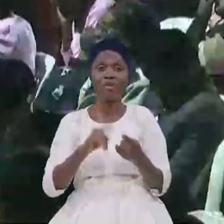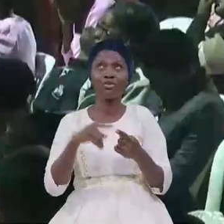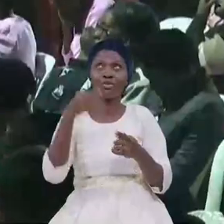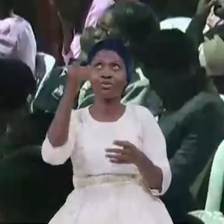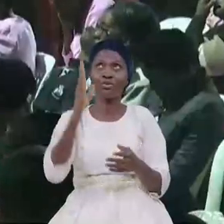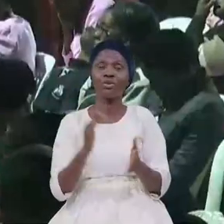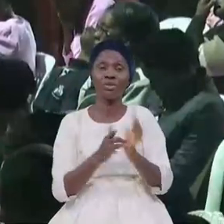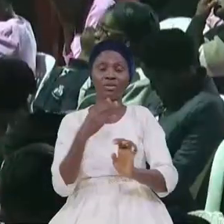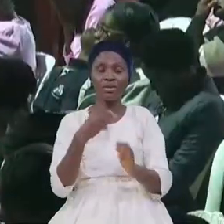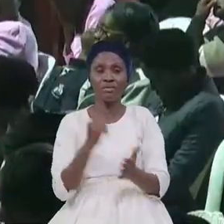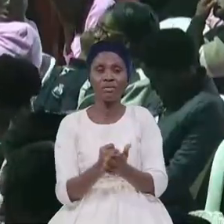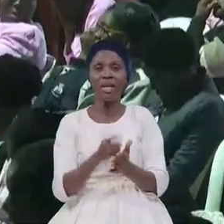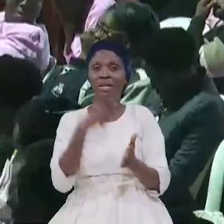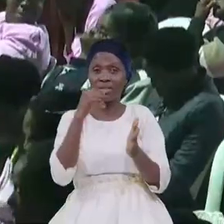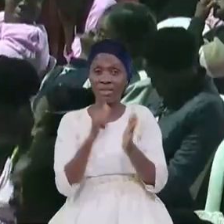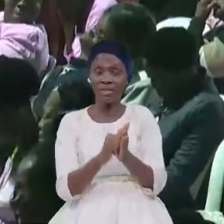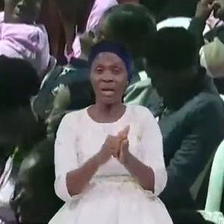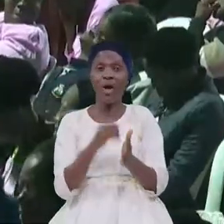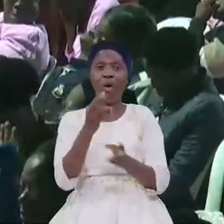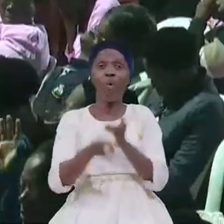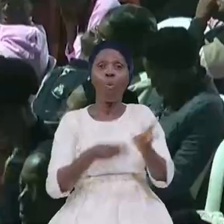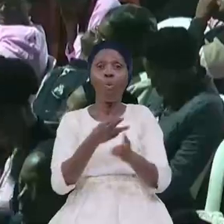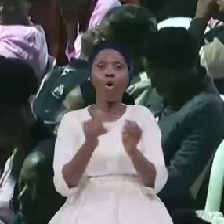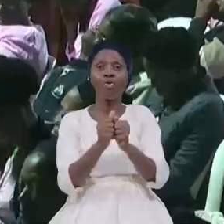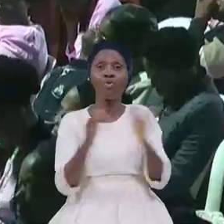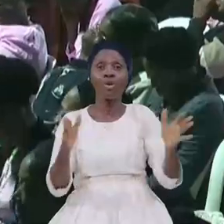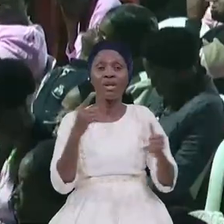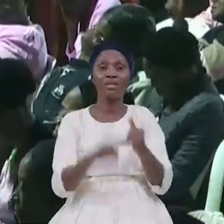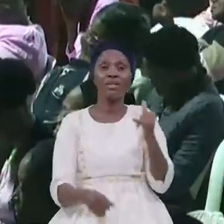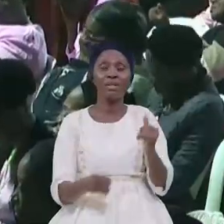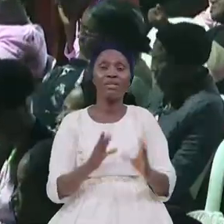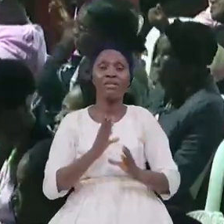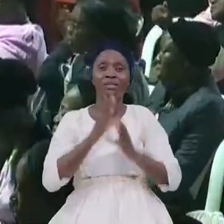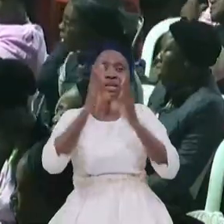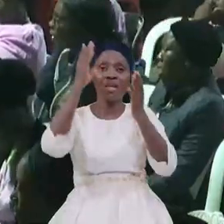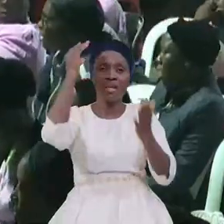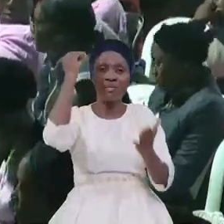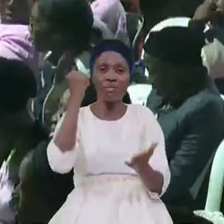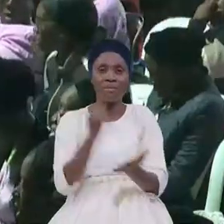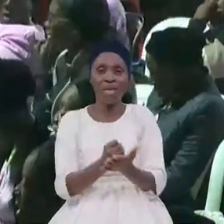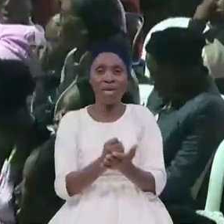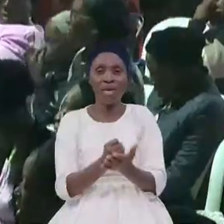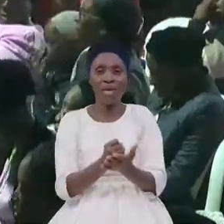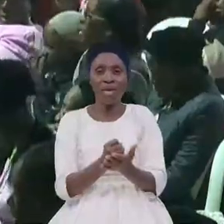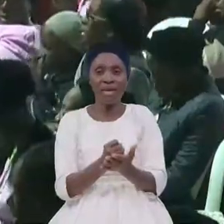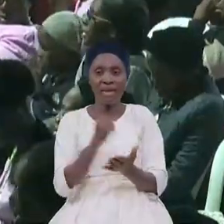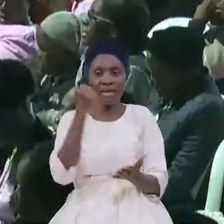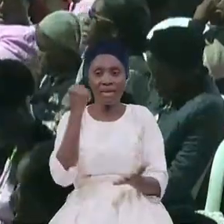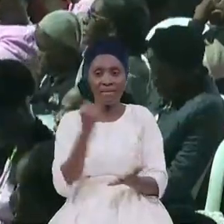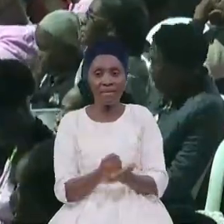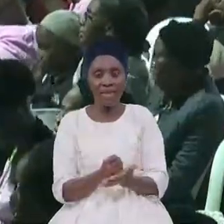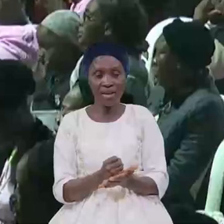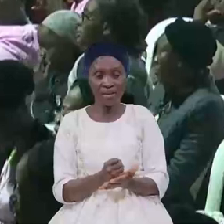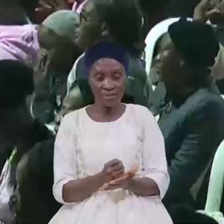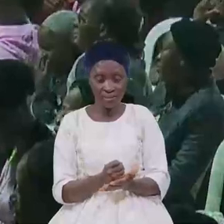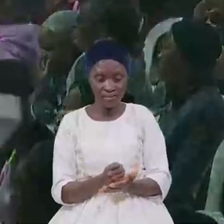toutes les générations, au siècle des siècles, amen. Amen.